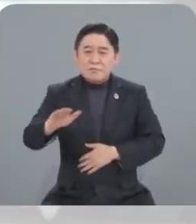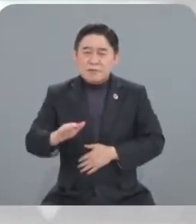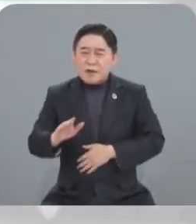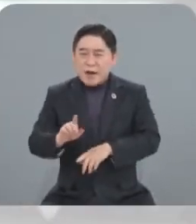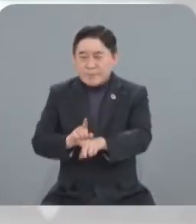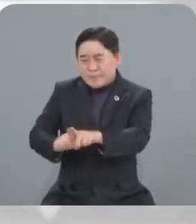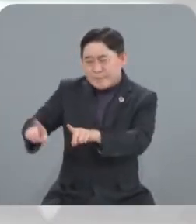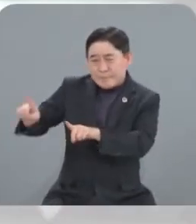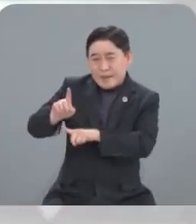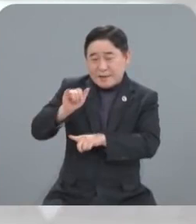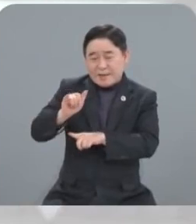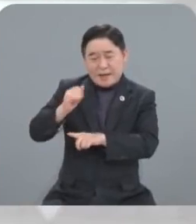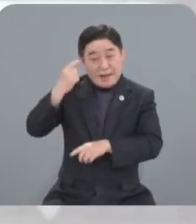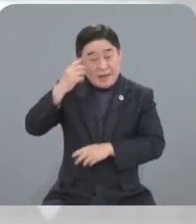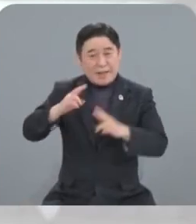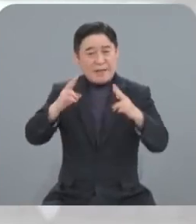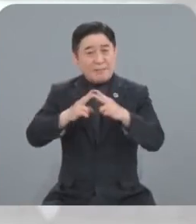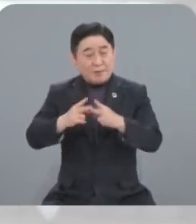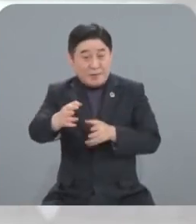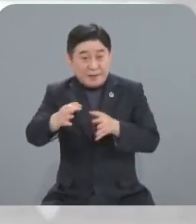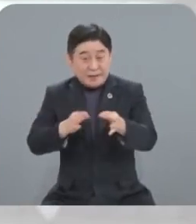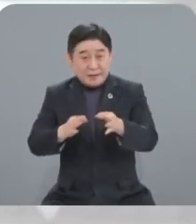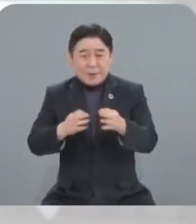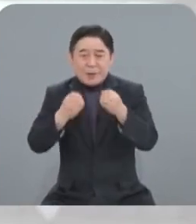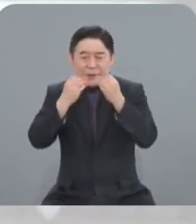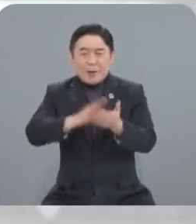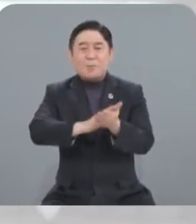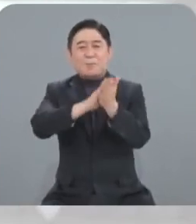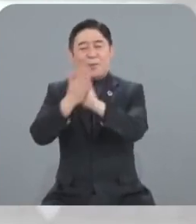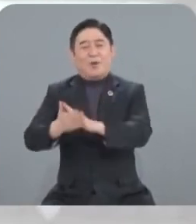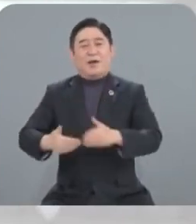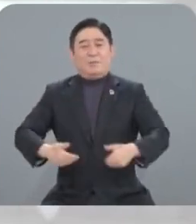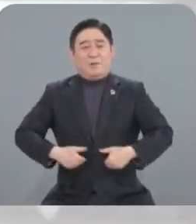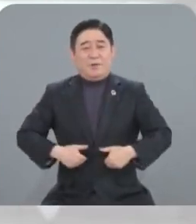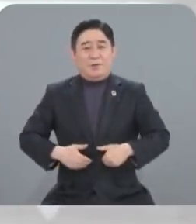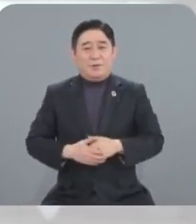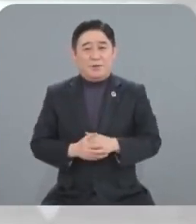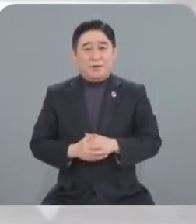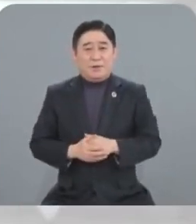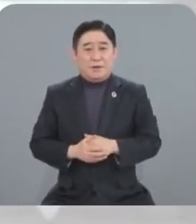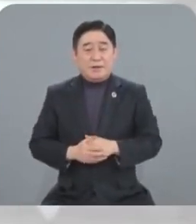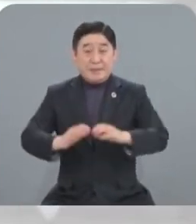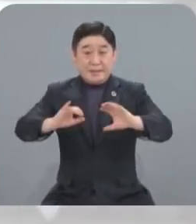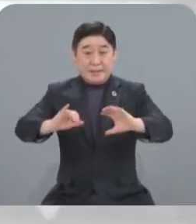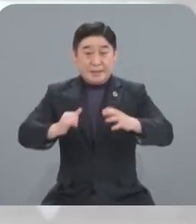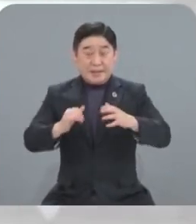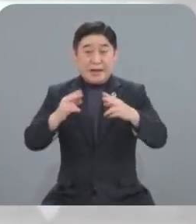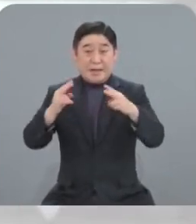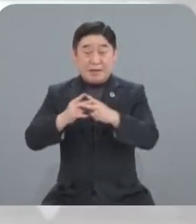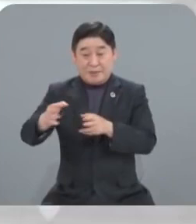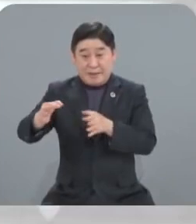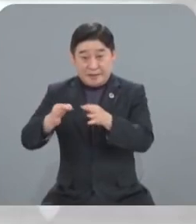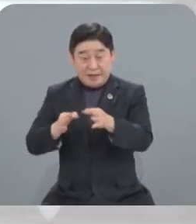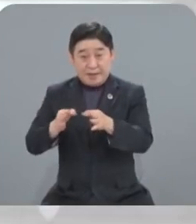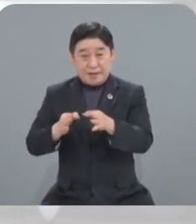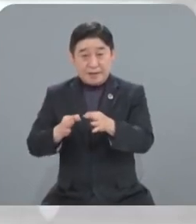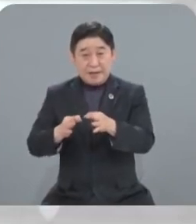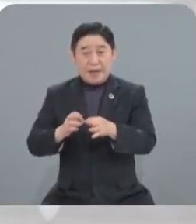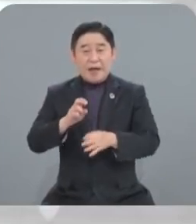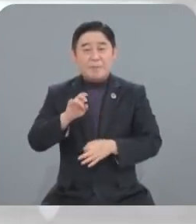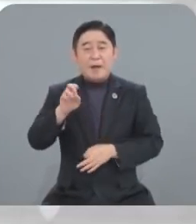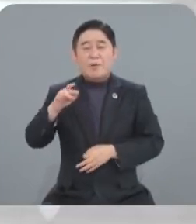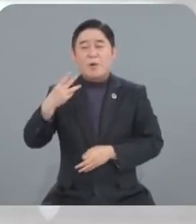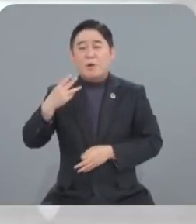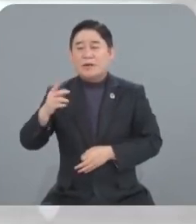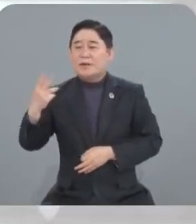있다고 생각하는 반도체 시장 도 새로운 변화가 필요합니다 전세계 반도체 시장은 메모리